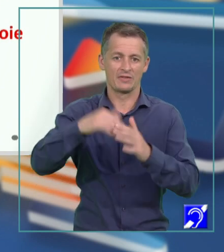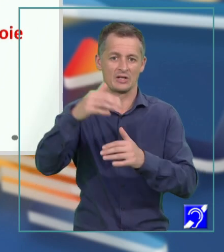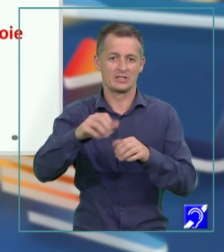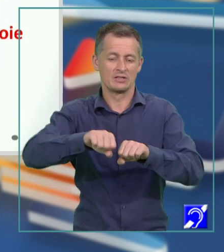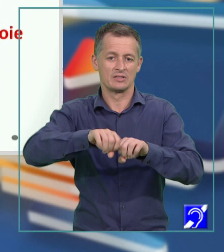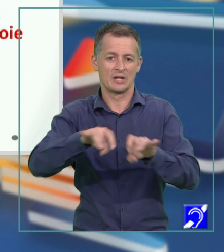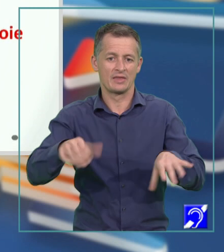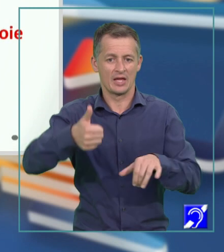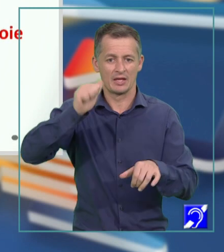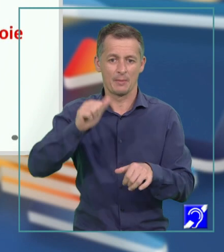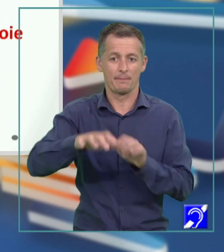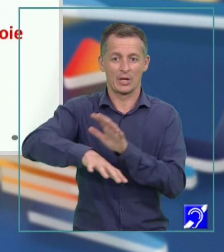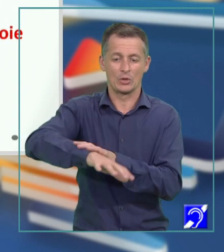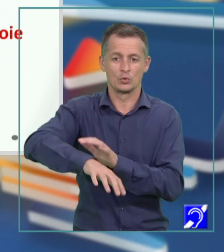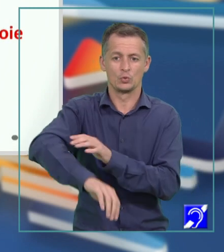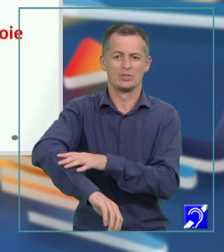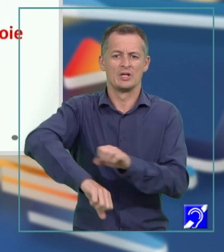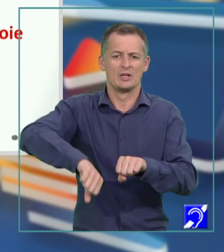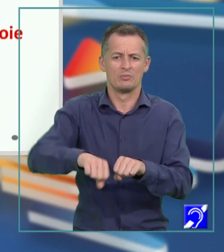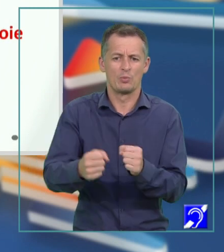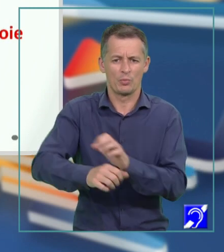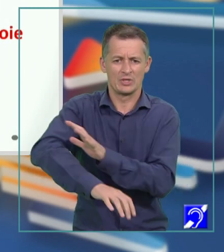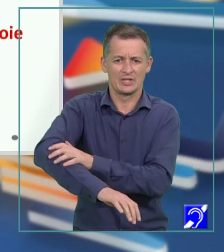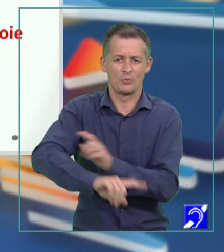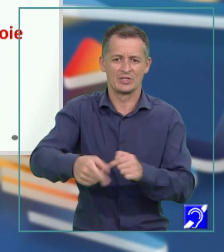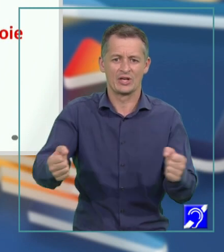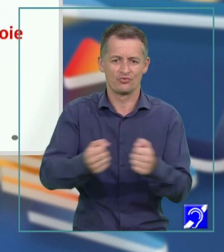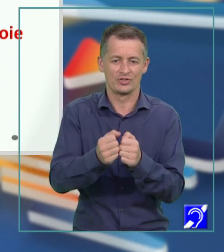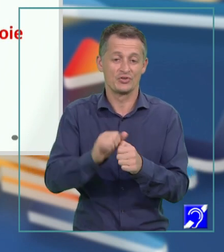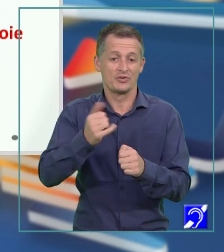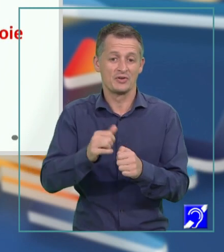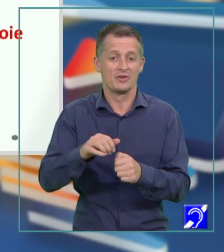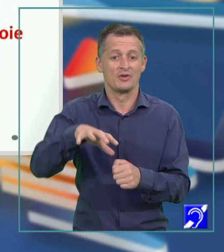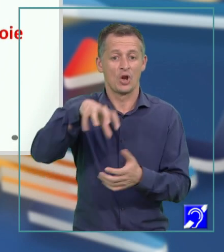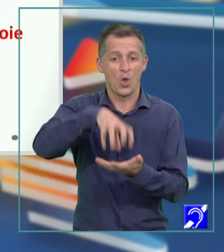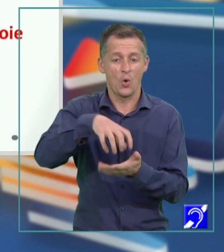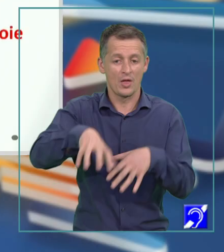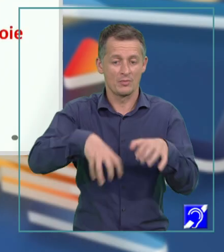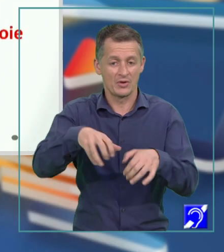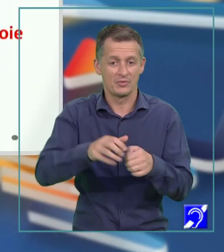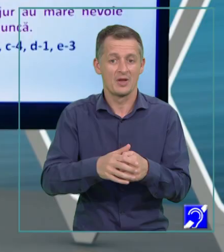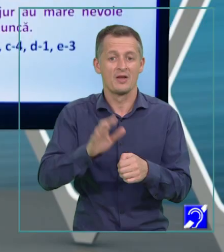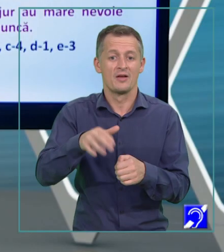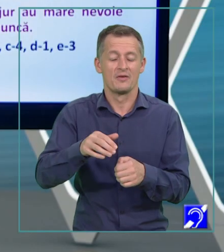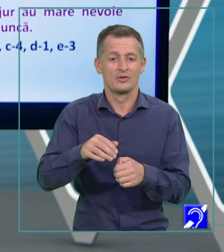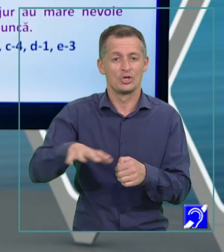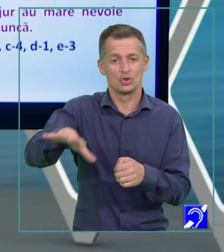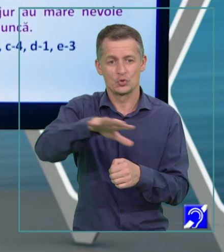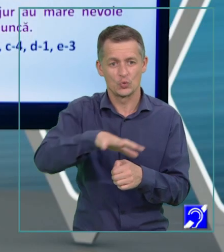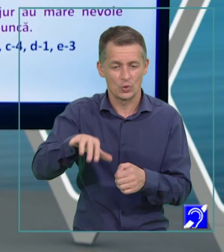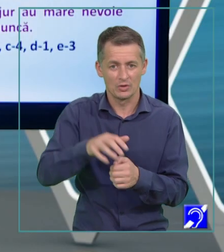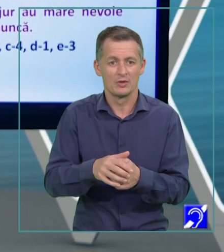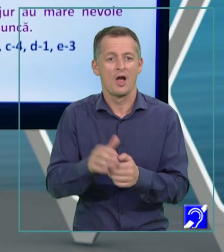fost imobilizat după ce a fost accidentat și fermele din jur au mare nevoie de brațe de muncă. Ia să